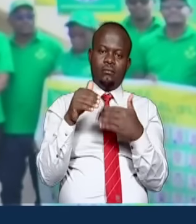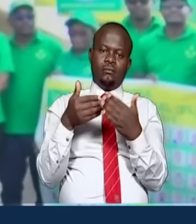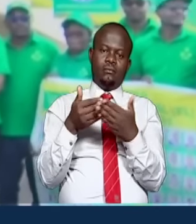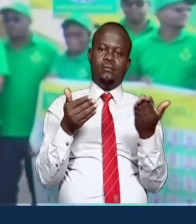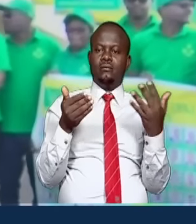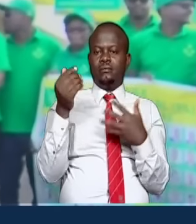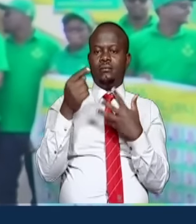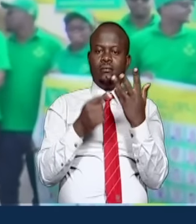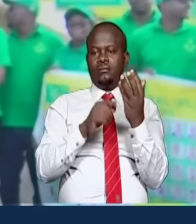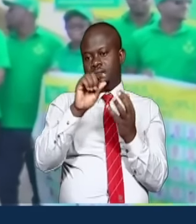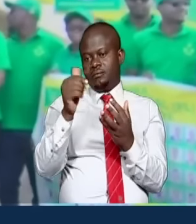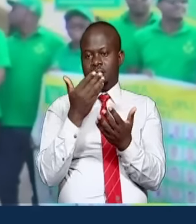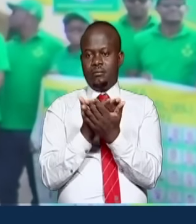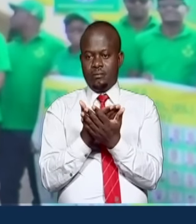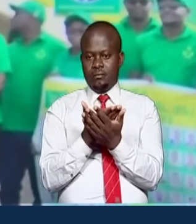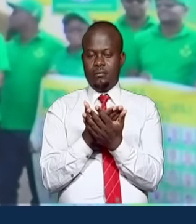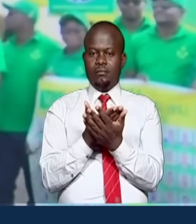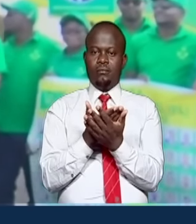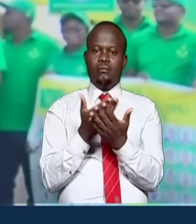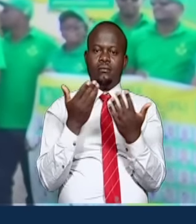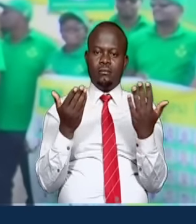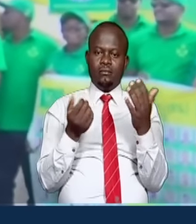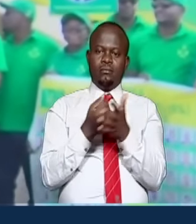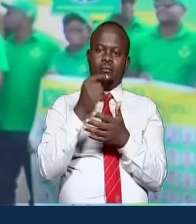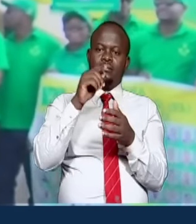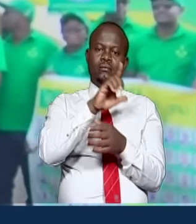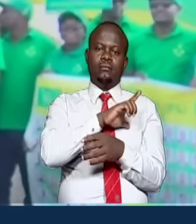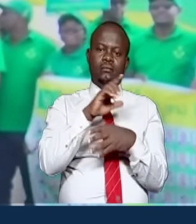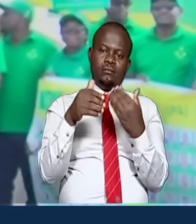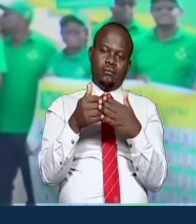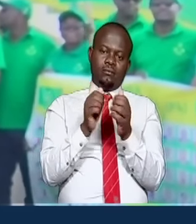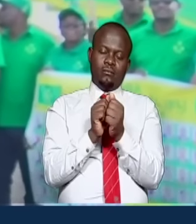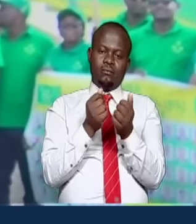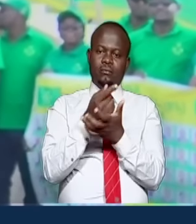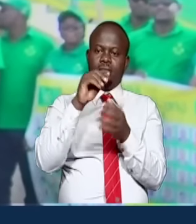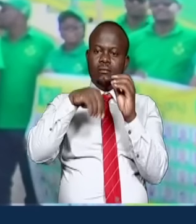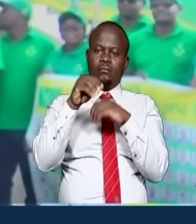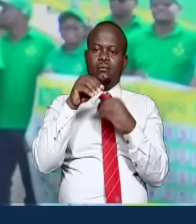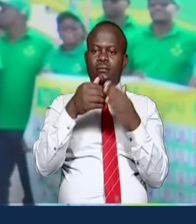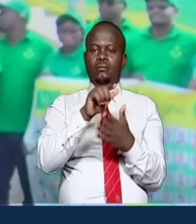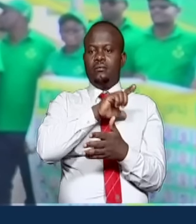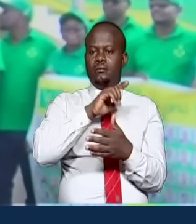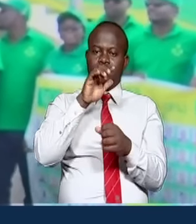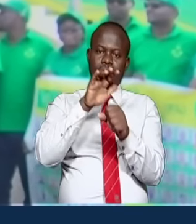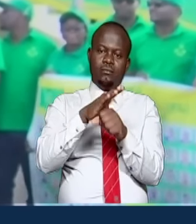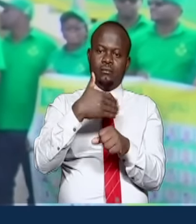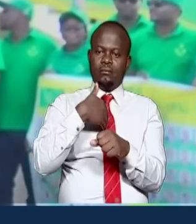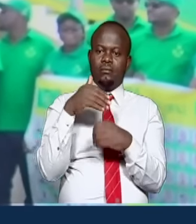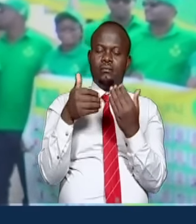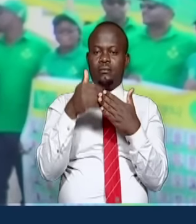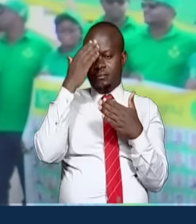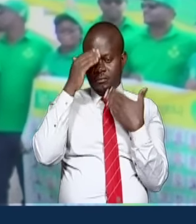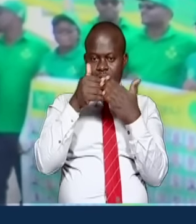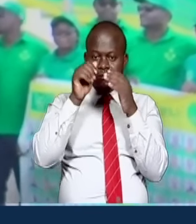n'icyo tubasaba ni ukubyaza amahirwe, ni ukubyaza umusaruro amahirwe menshi bafite kugira